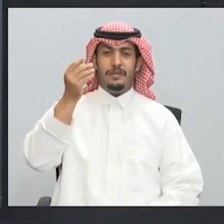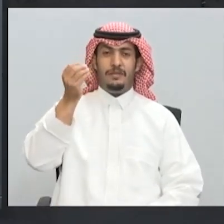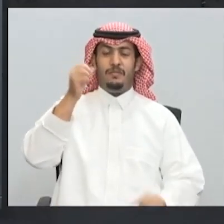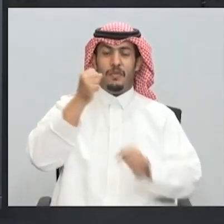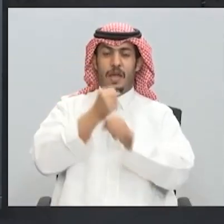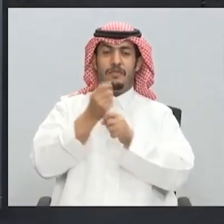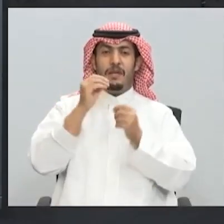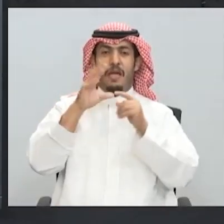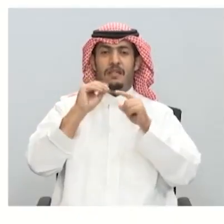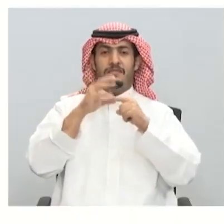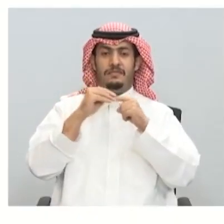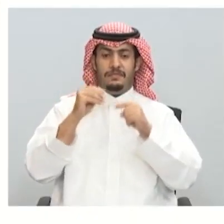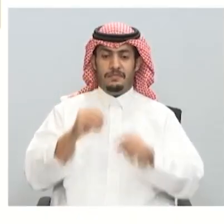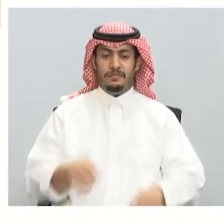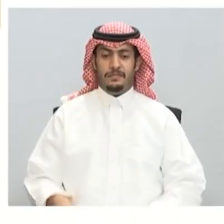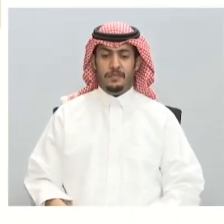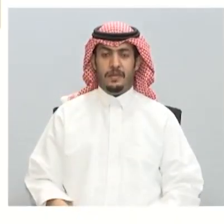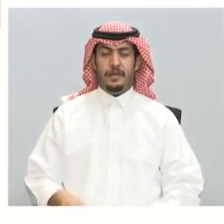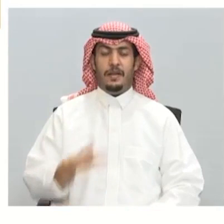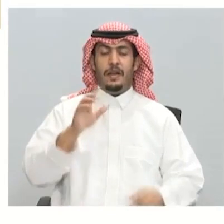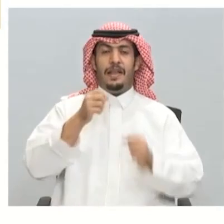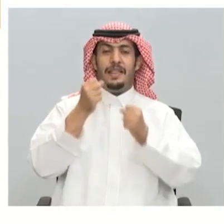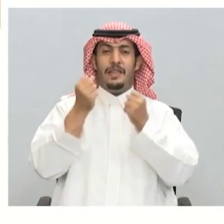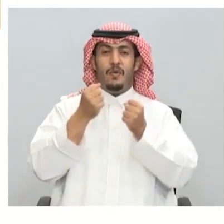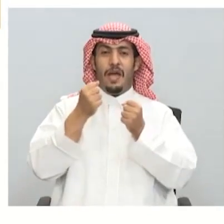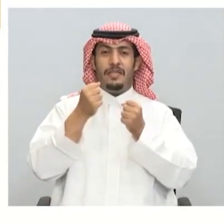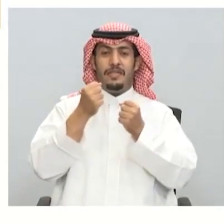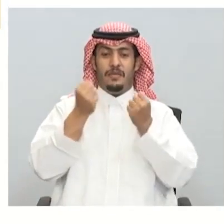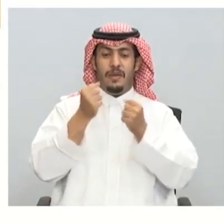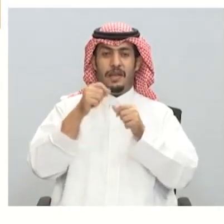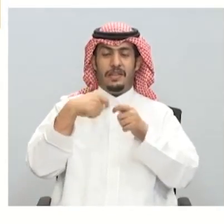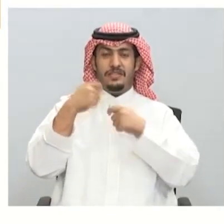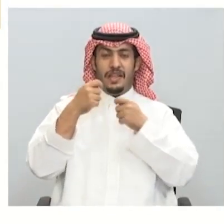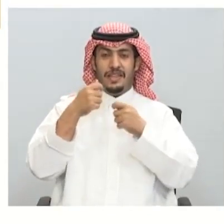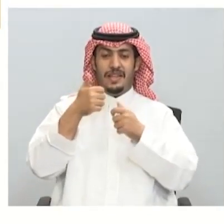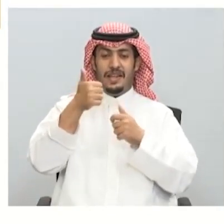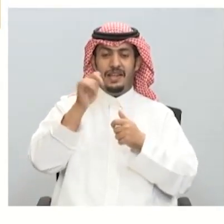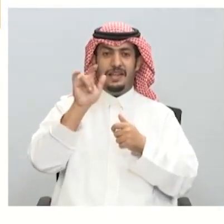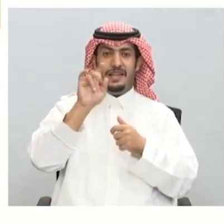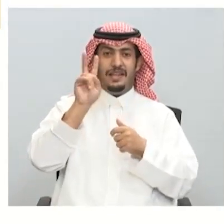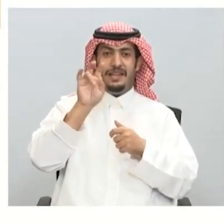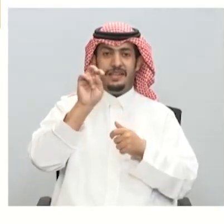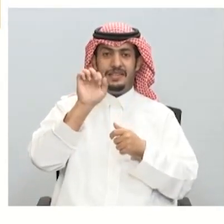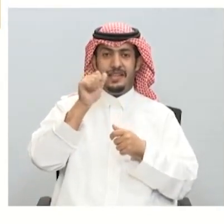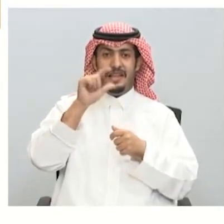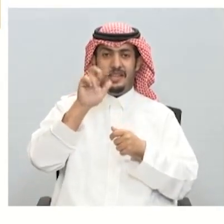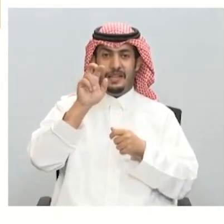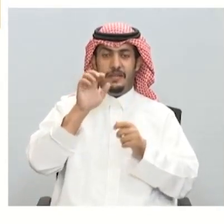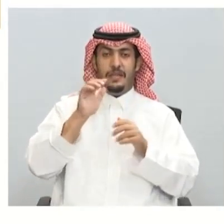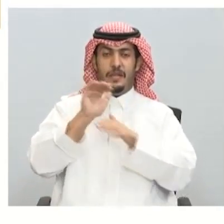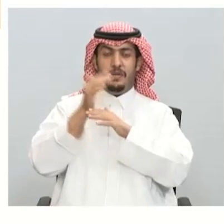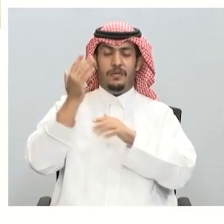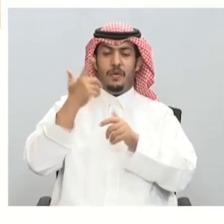وظائف قد تندثر لو نظرنا الى الدورات الاقتصاديه تناولنا ذلك في دروس سابقه